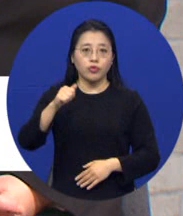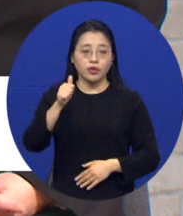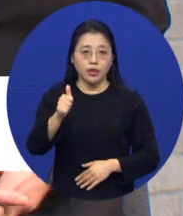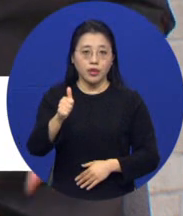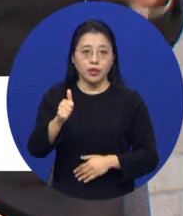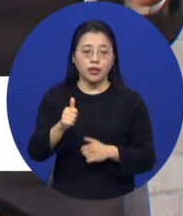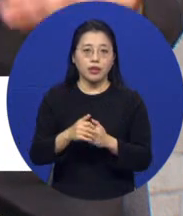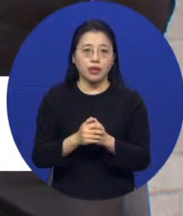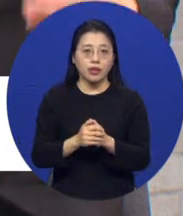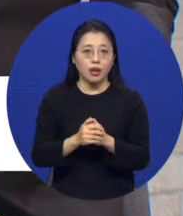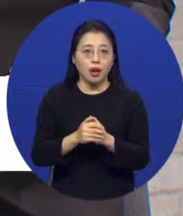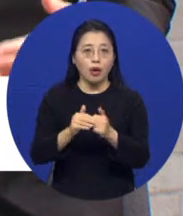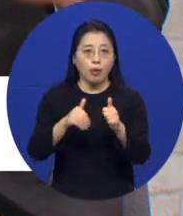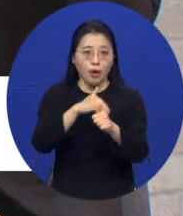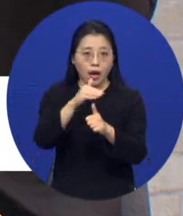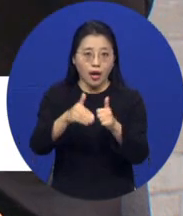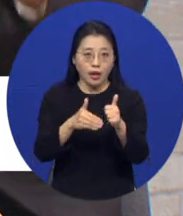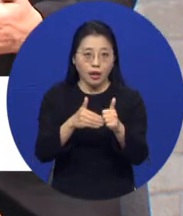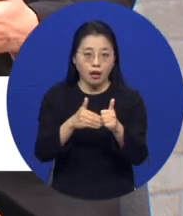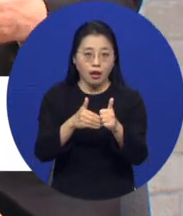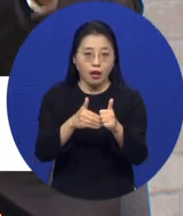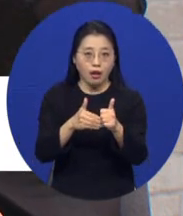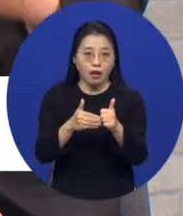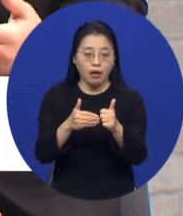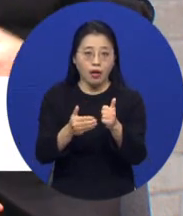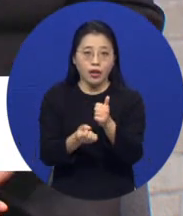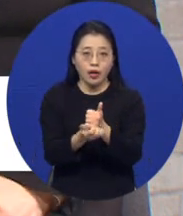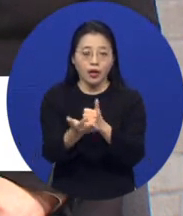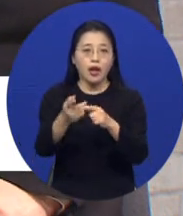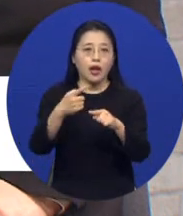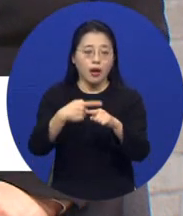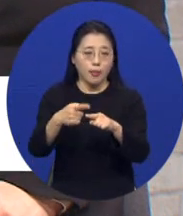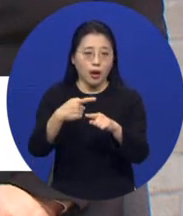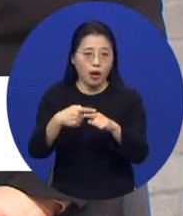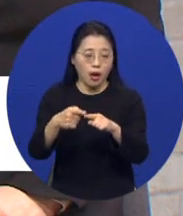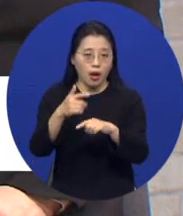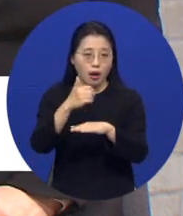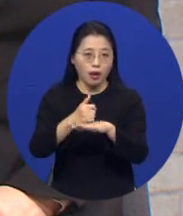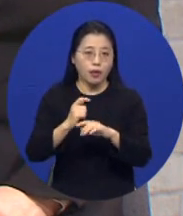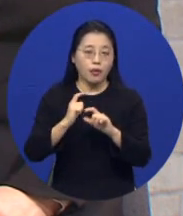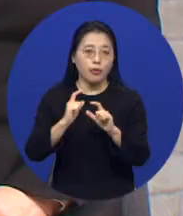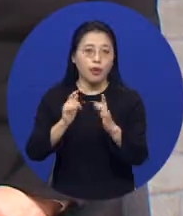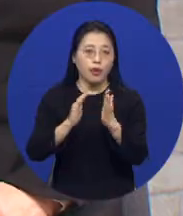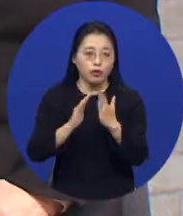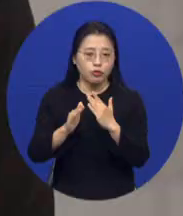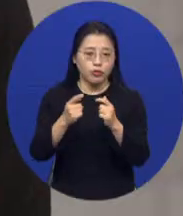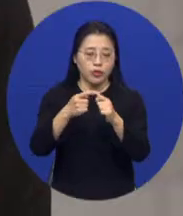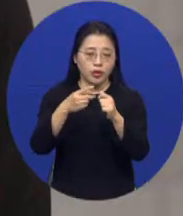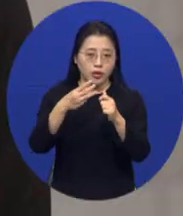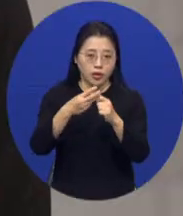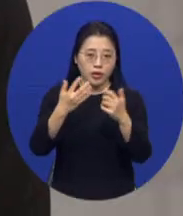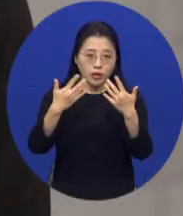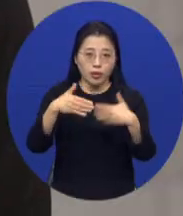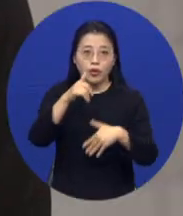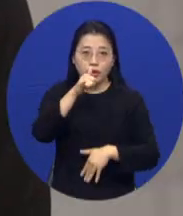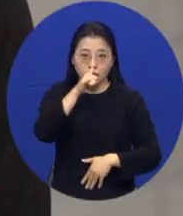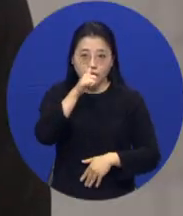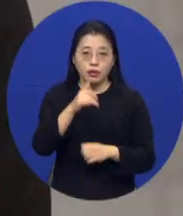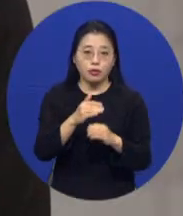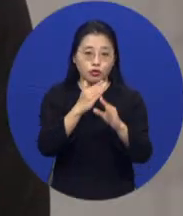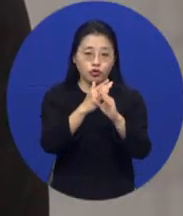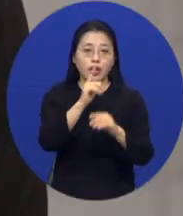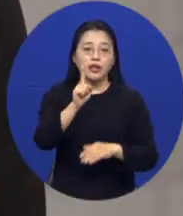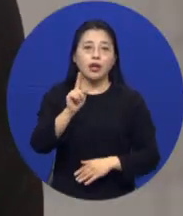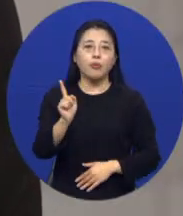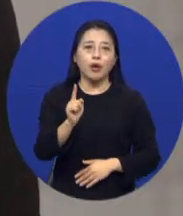전략 영양평가를 제주시 제주도에 내리면서 그런 세 가지 조건이 있었지 않습니까 그 중 하나가